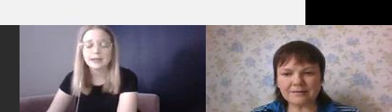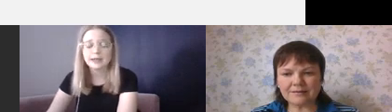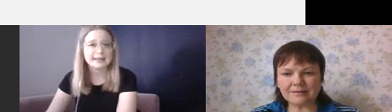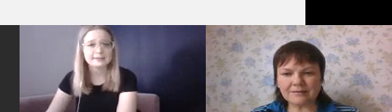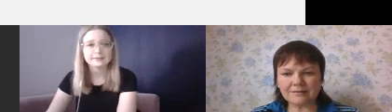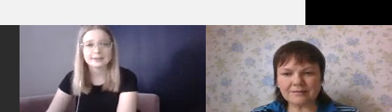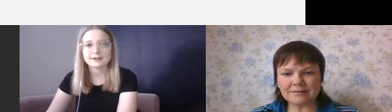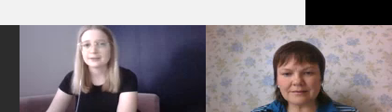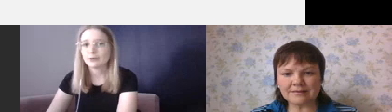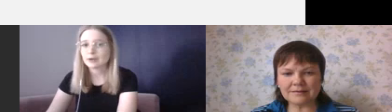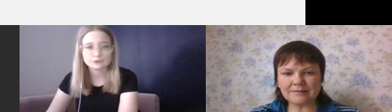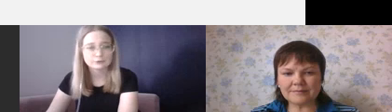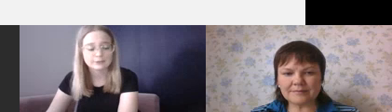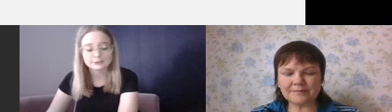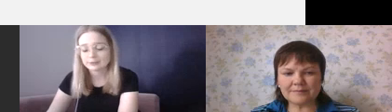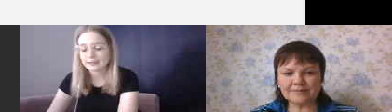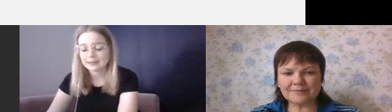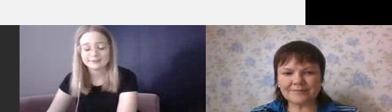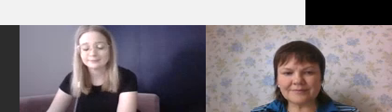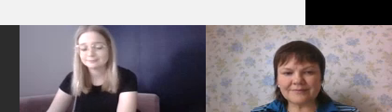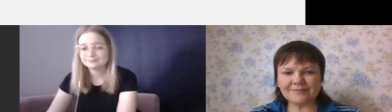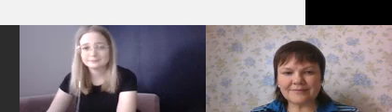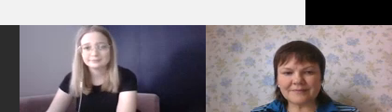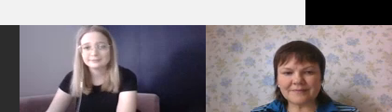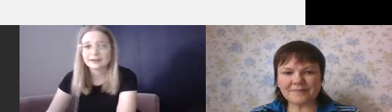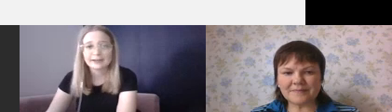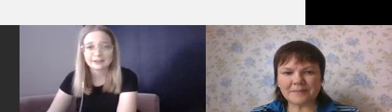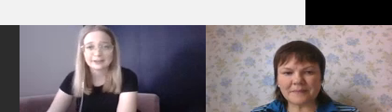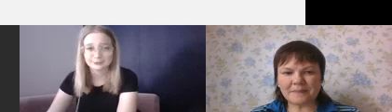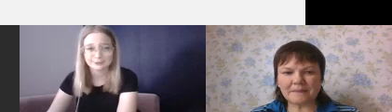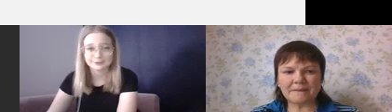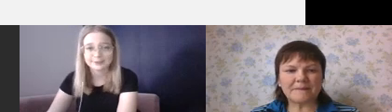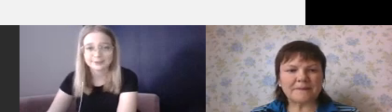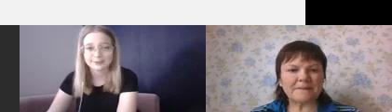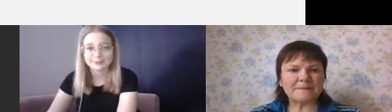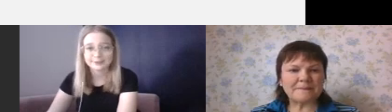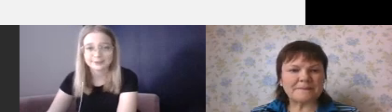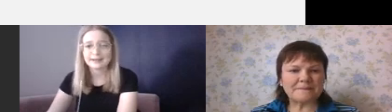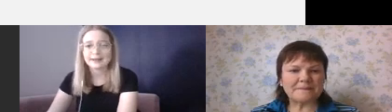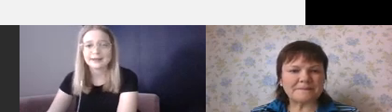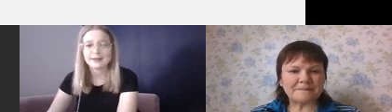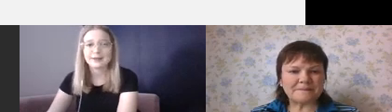varjutama, et see kogemus tuleb sulle iga kell kasuks,